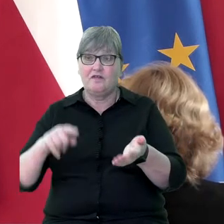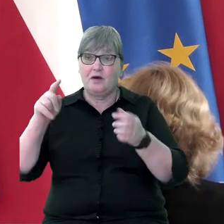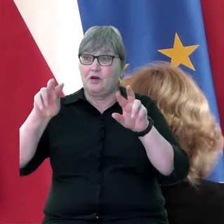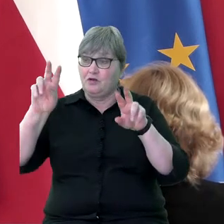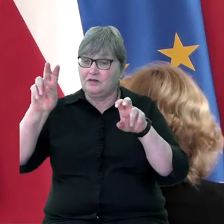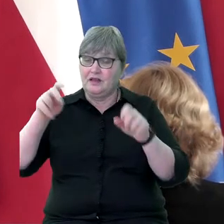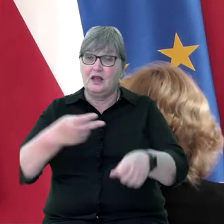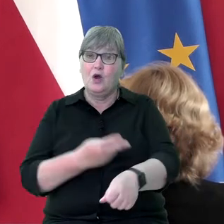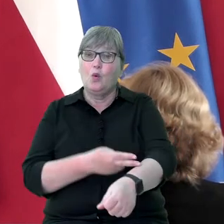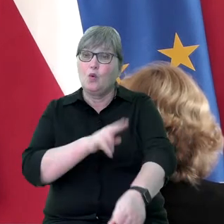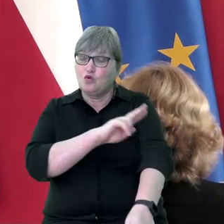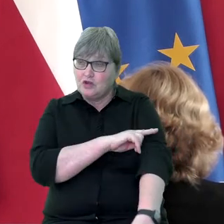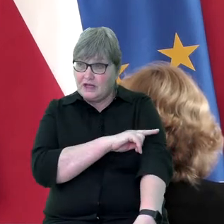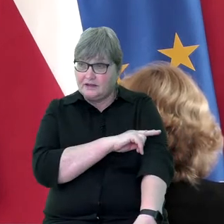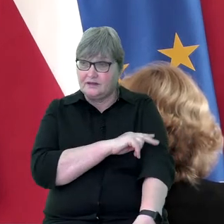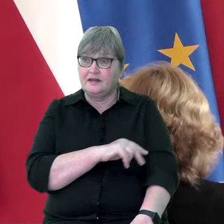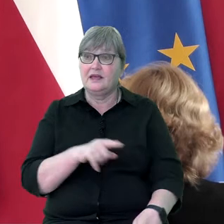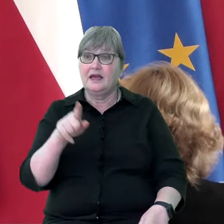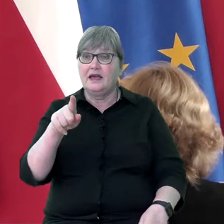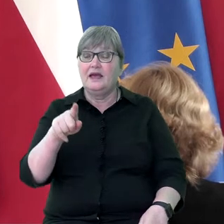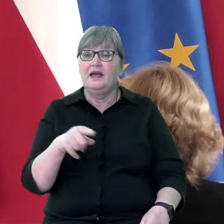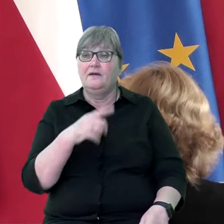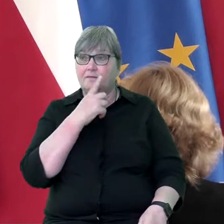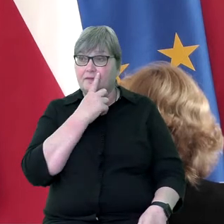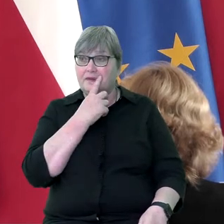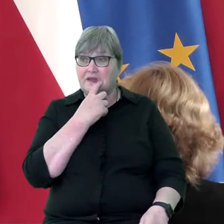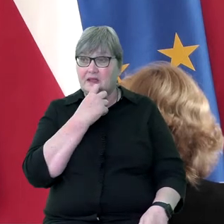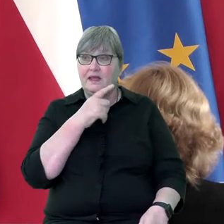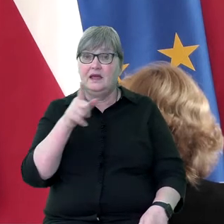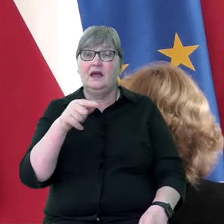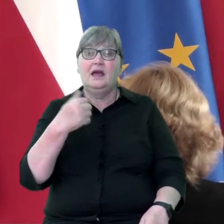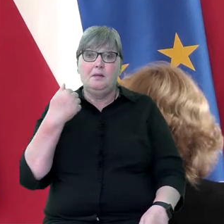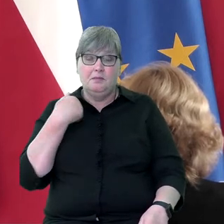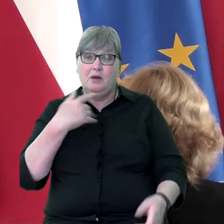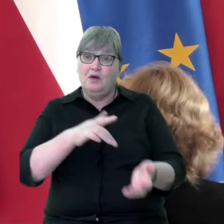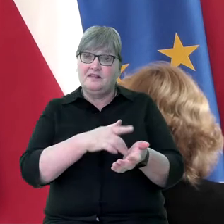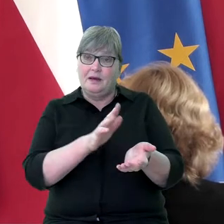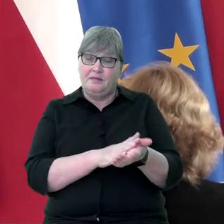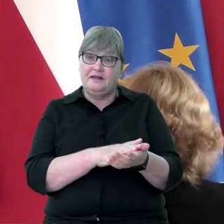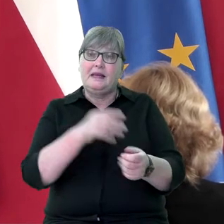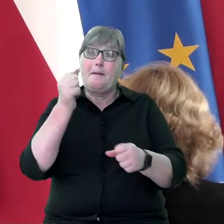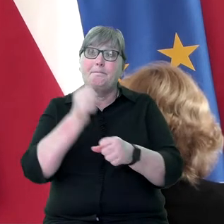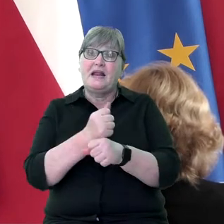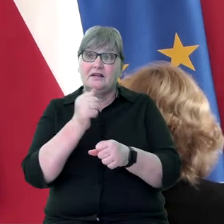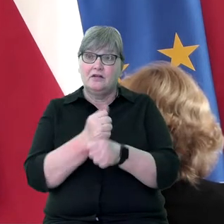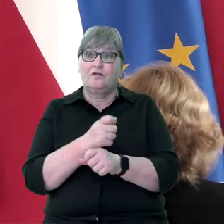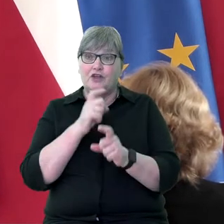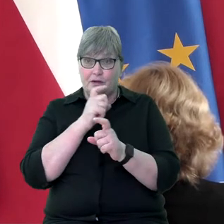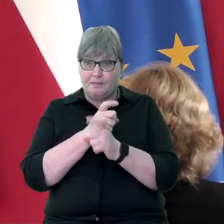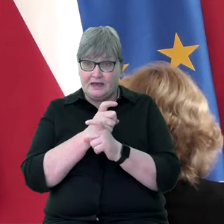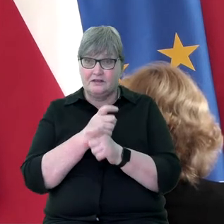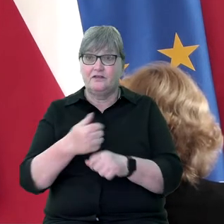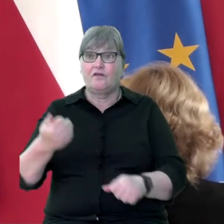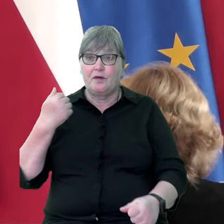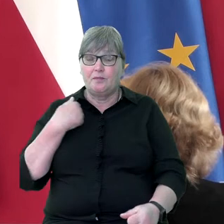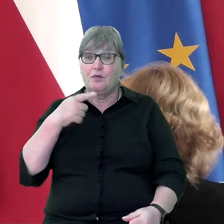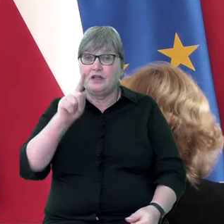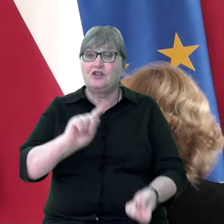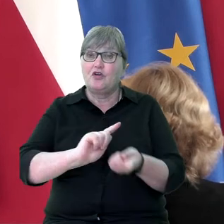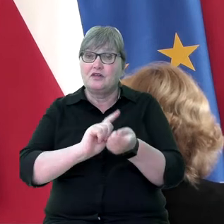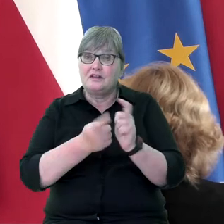termin funkcjonariusz państwowy, zastąpiono terminem pracownik państwowy. No i były to oczywiście zmiany, które wpisywały się w